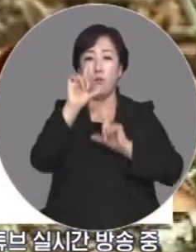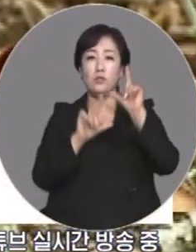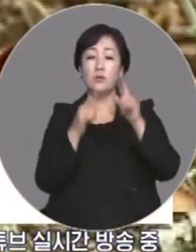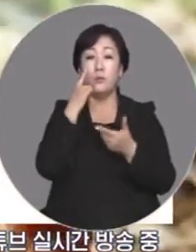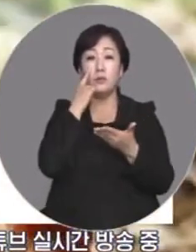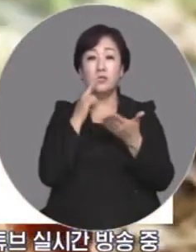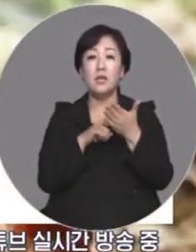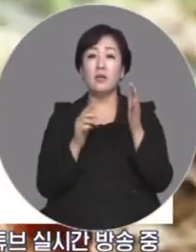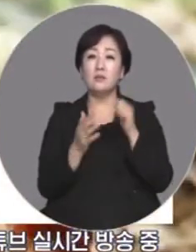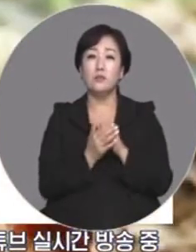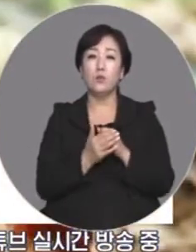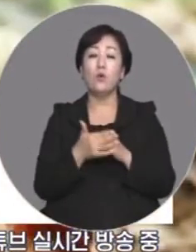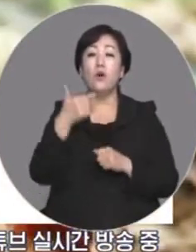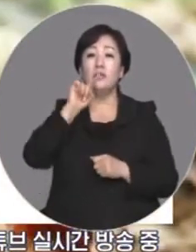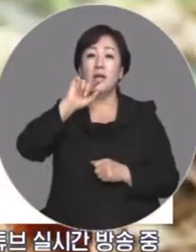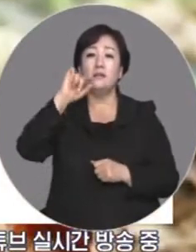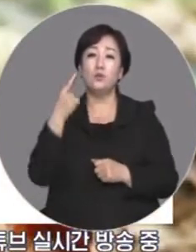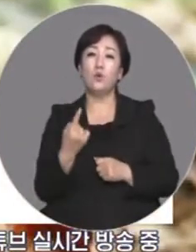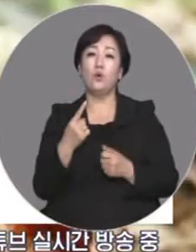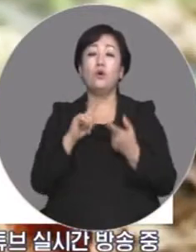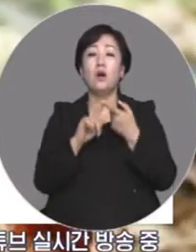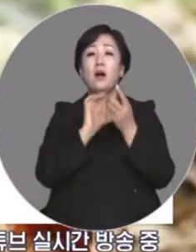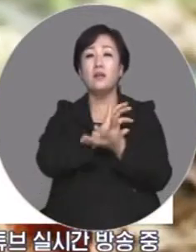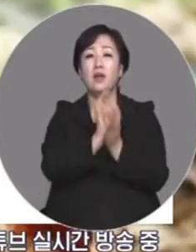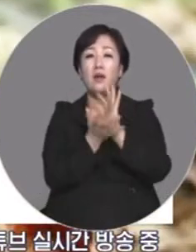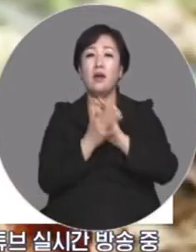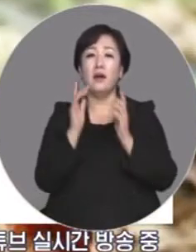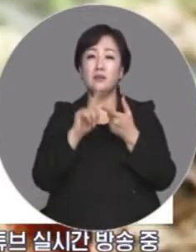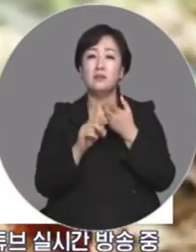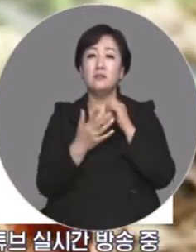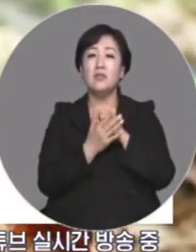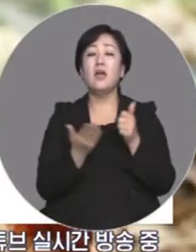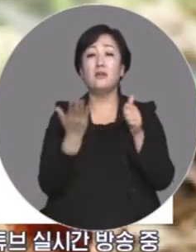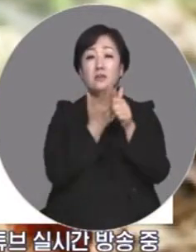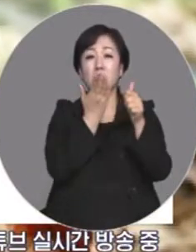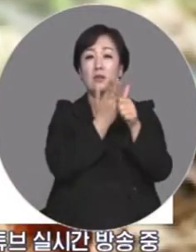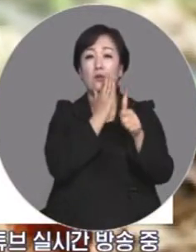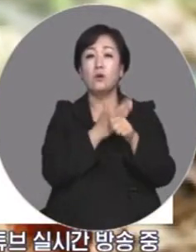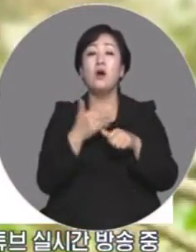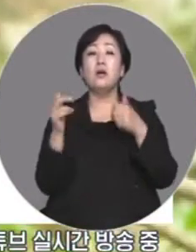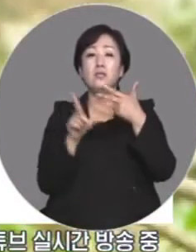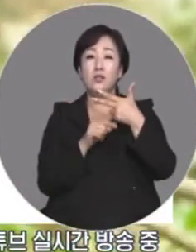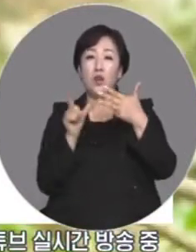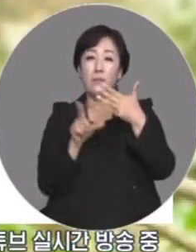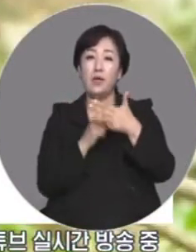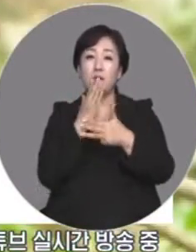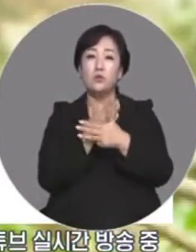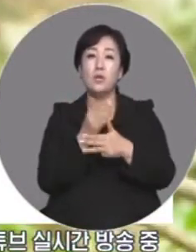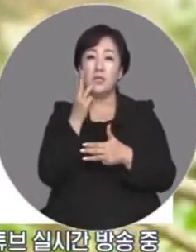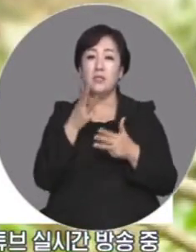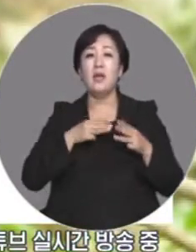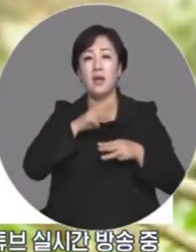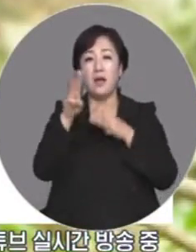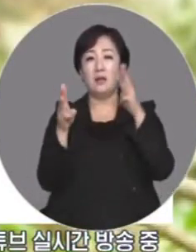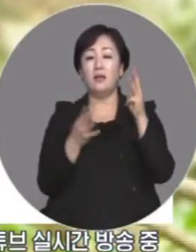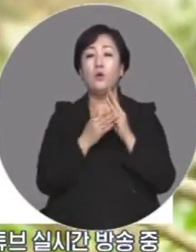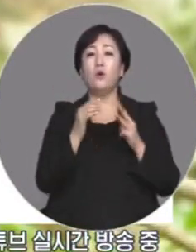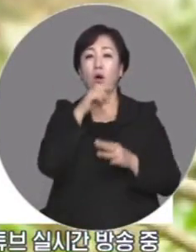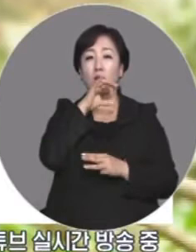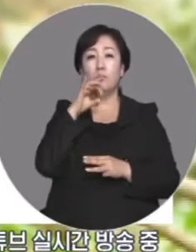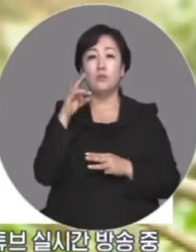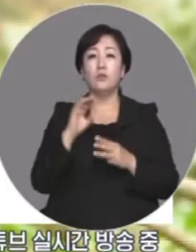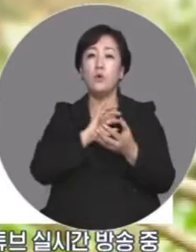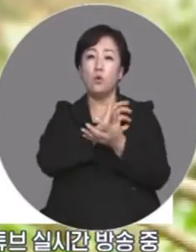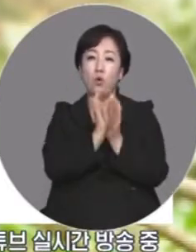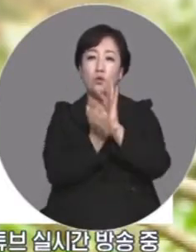포착됐습니다. 난초과 북방계 식물인 구름 병아리 난초는 7, 8월에 세 갈래로 연분홍 꽃을 피우며 발화도